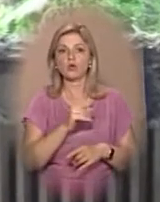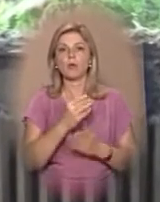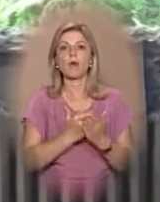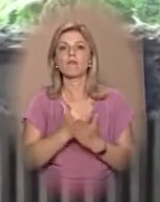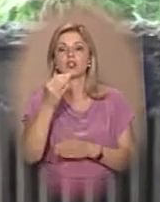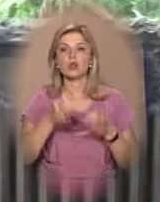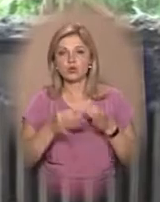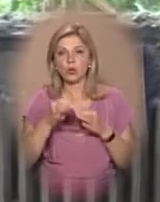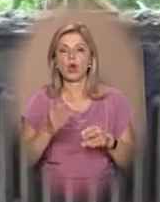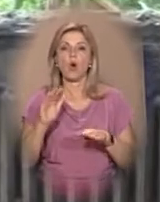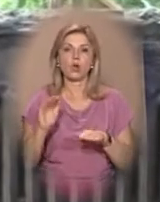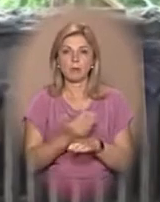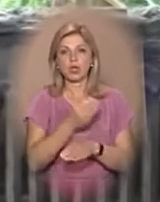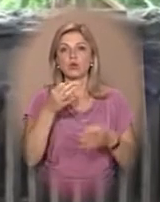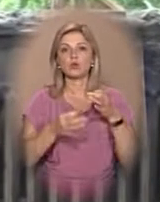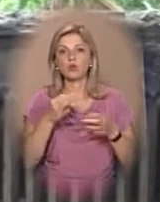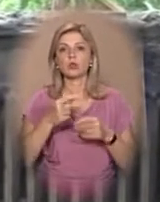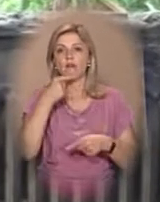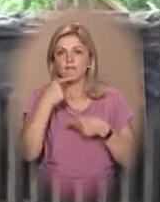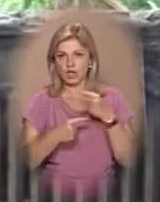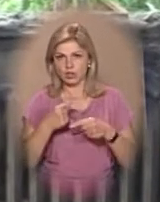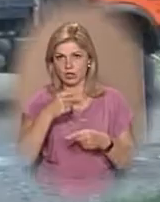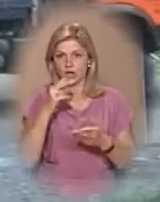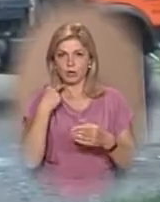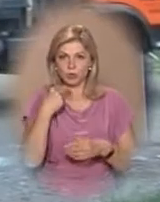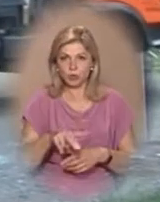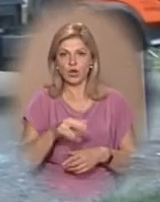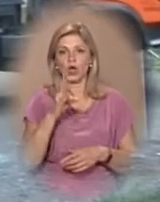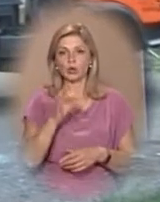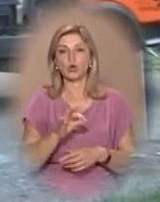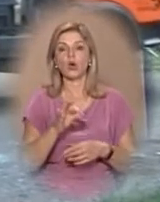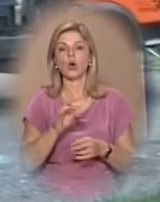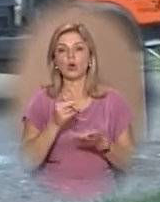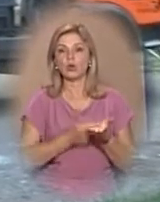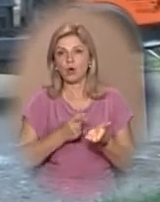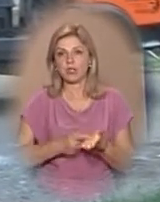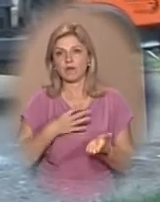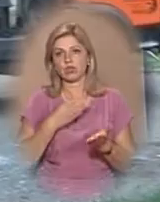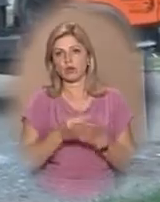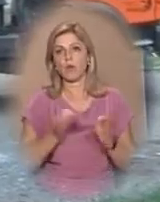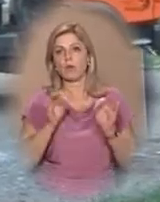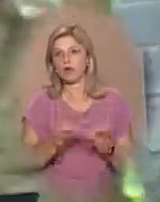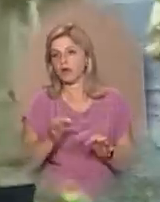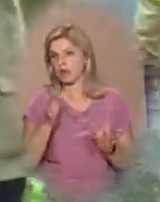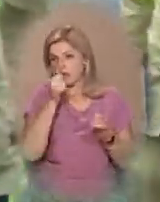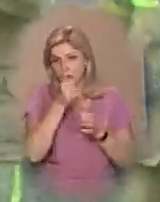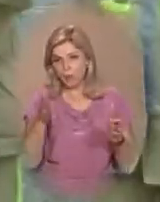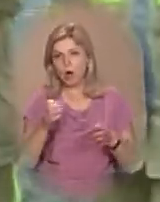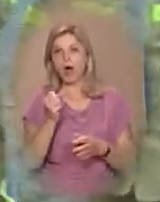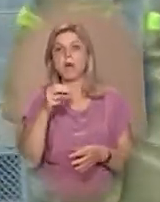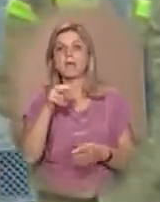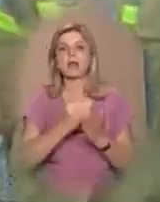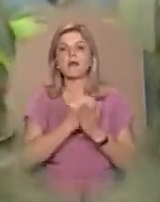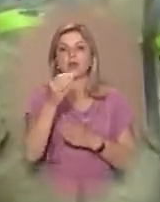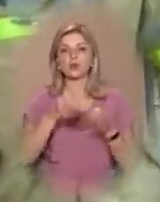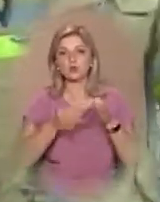вирок пожиттєве відбування покарання. У результаті переконати членів суддівської колегії у своїй правоті йому не вдалося. Апеляційний суд